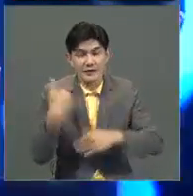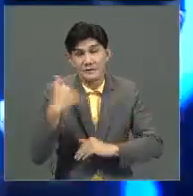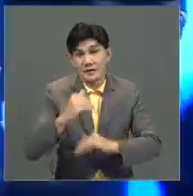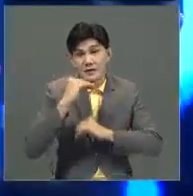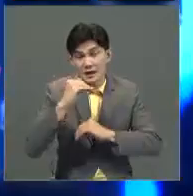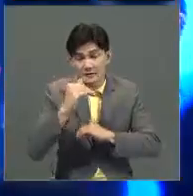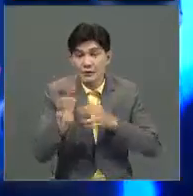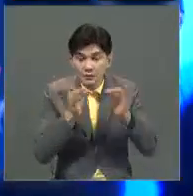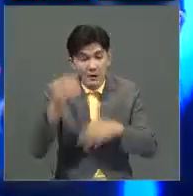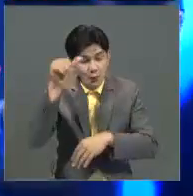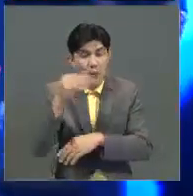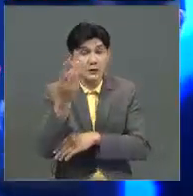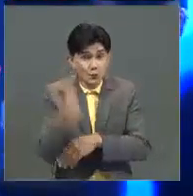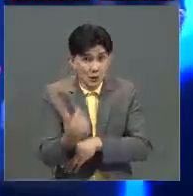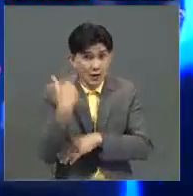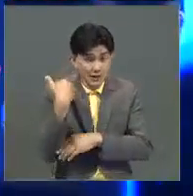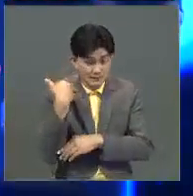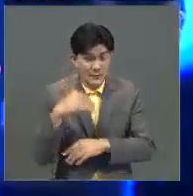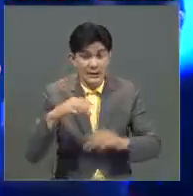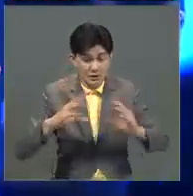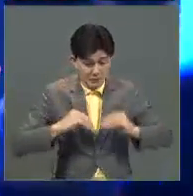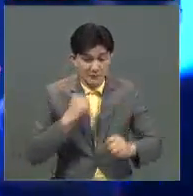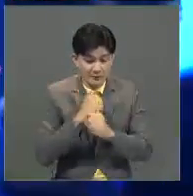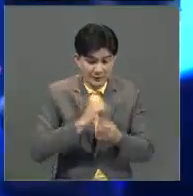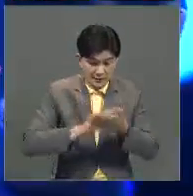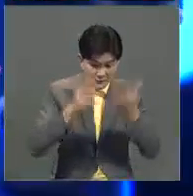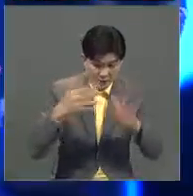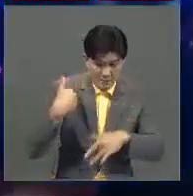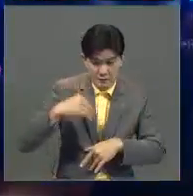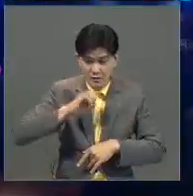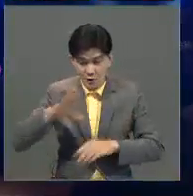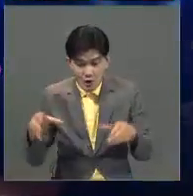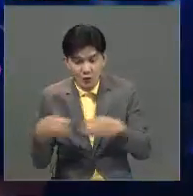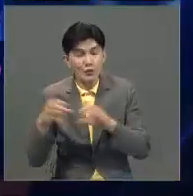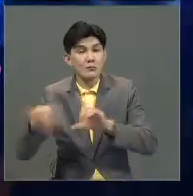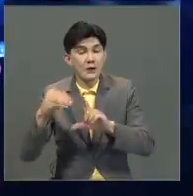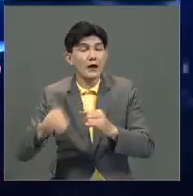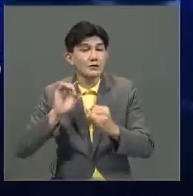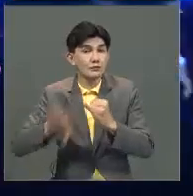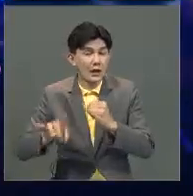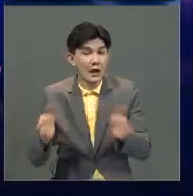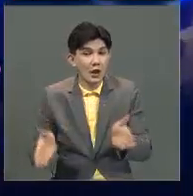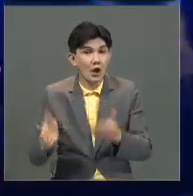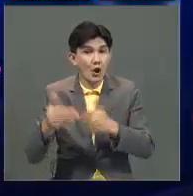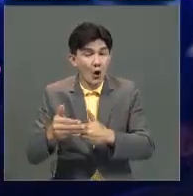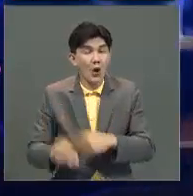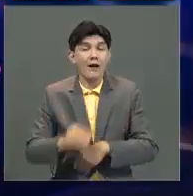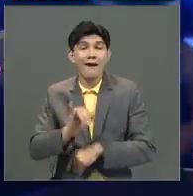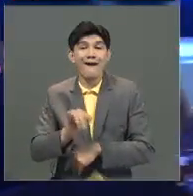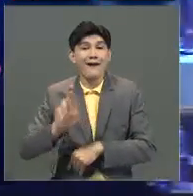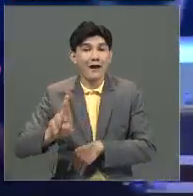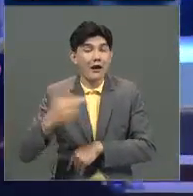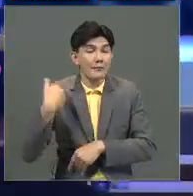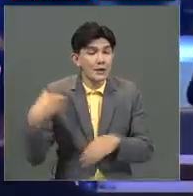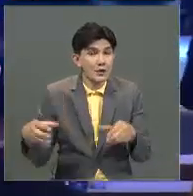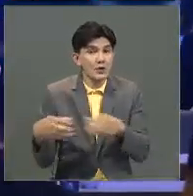ให้ชี้แจงภายในกี่วันเมื่อรับไปปฏิบัติแล้วจะต้องแจ้งไปยังกลุ่ม LINE ห้องสุดท้ายก็คือห้อง IR นะคะหรือว่า